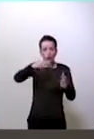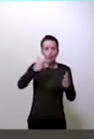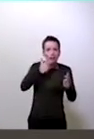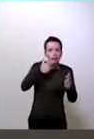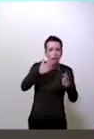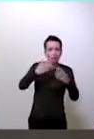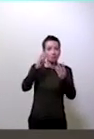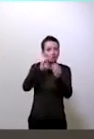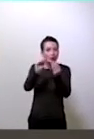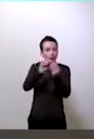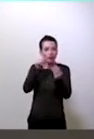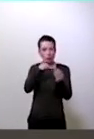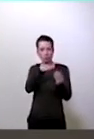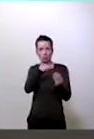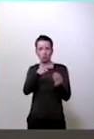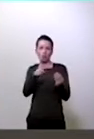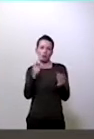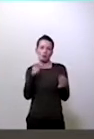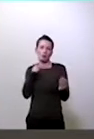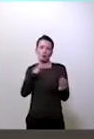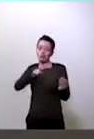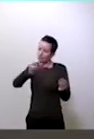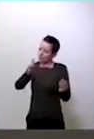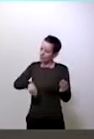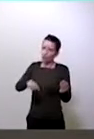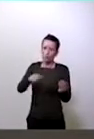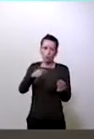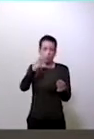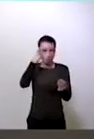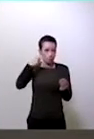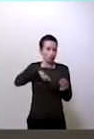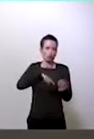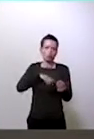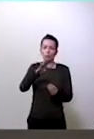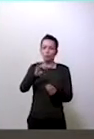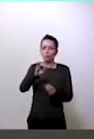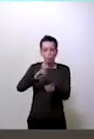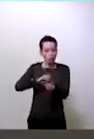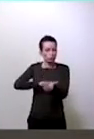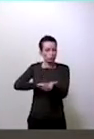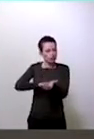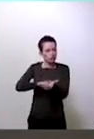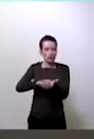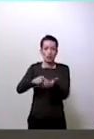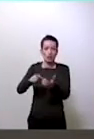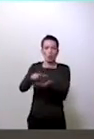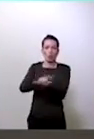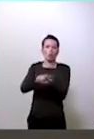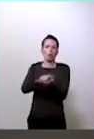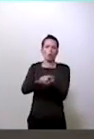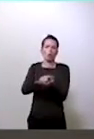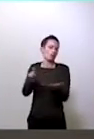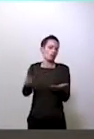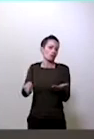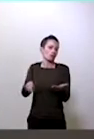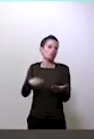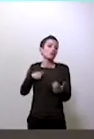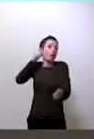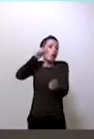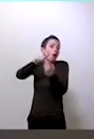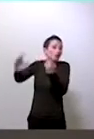matériaux utilisés qui doivent être, pour nous, biosourcés et locaux. L'enjeu, nous le savons, c'est